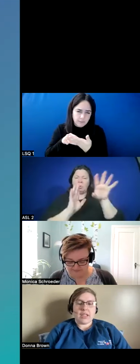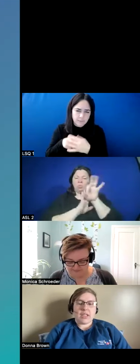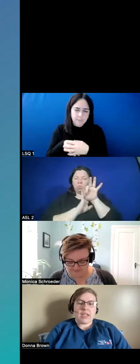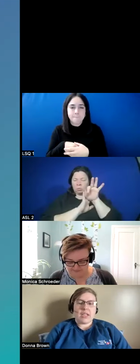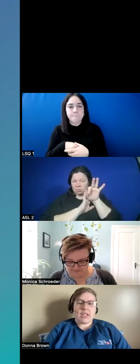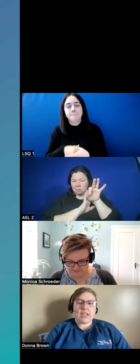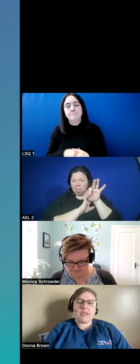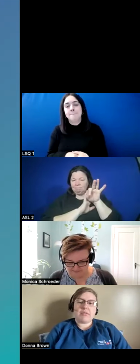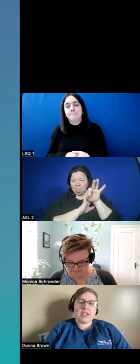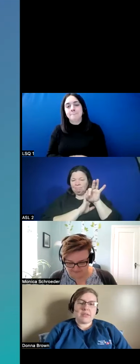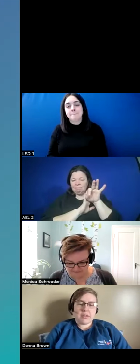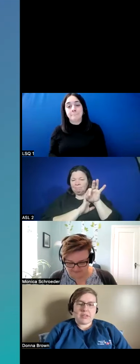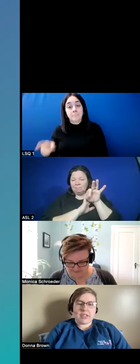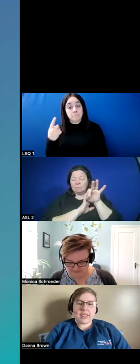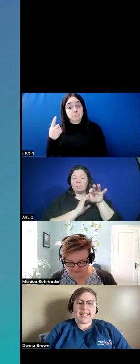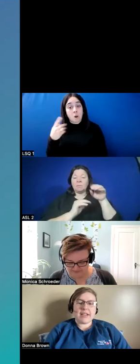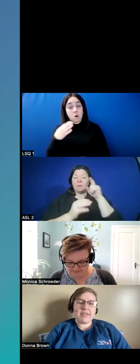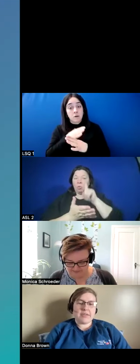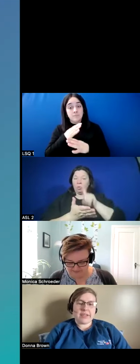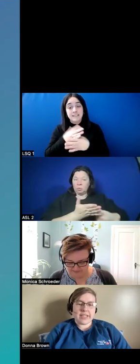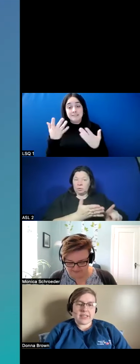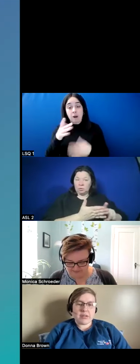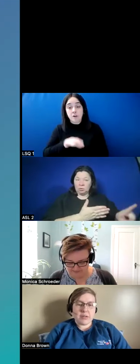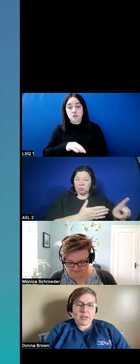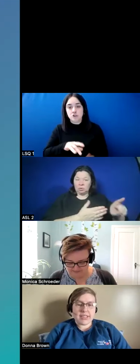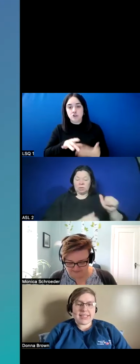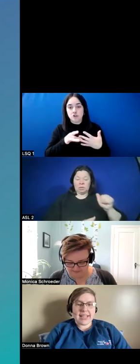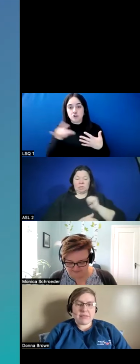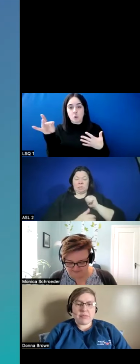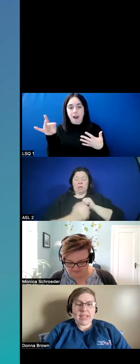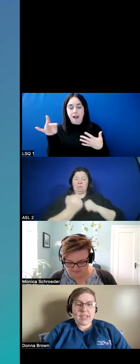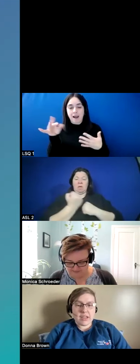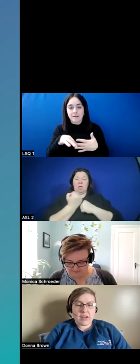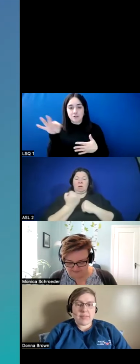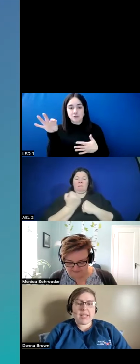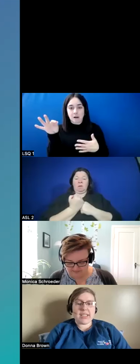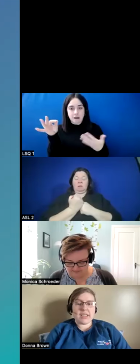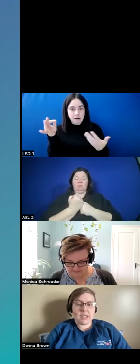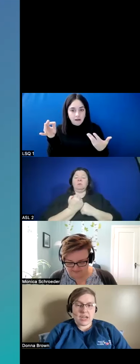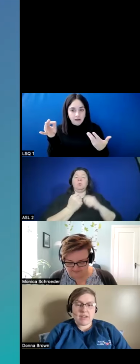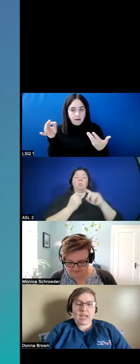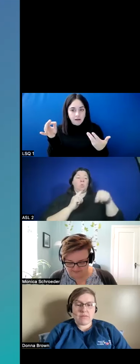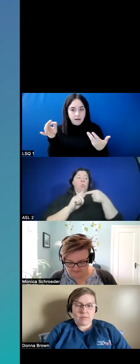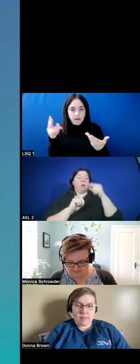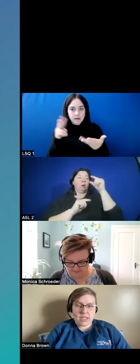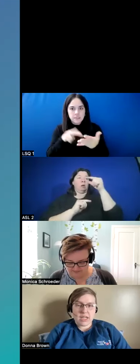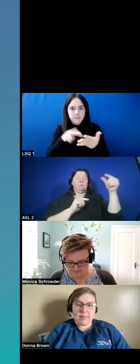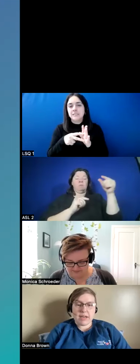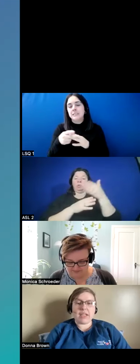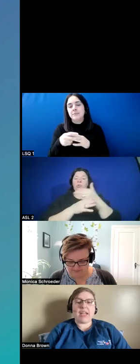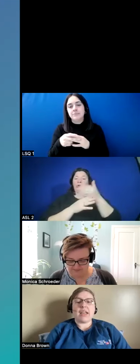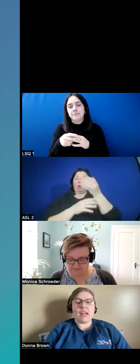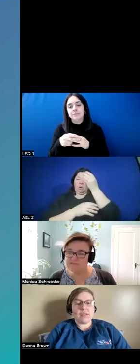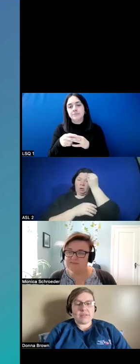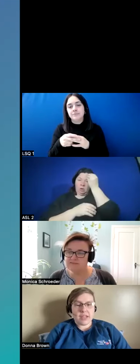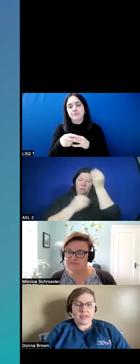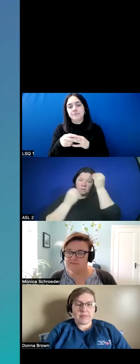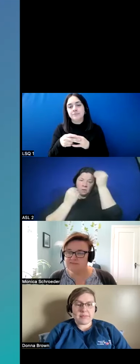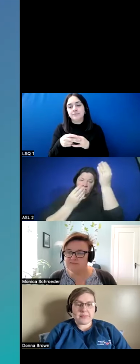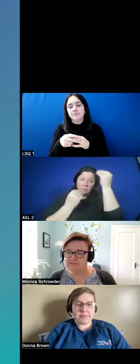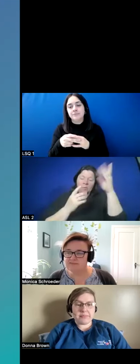Un obstacle important était le choix. Dans la recherche, les défenseurs de l'économie nous ont dit que quand les